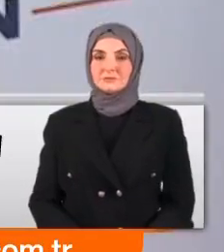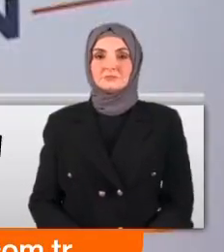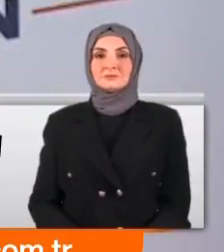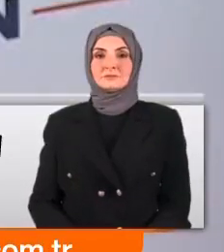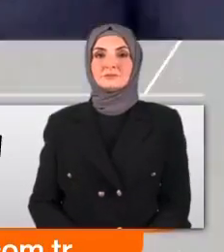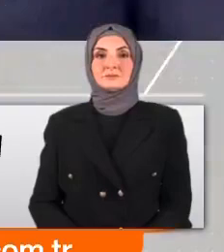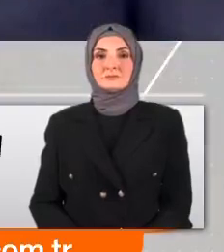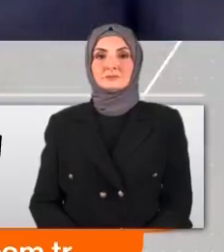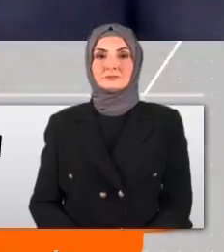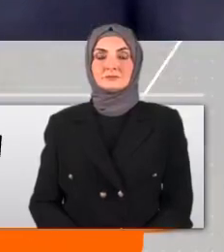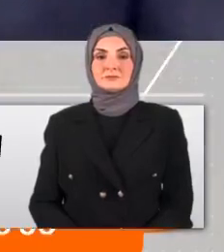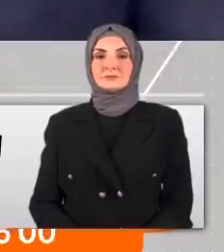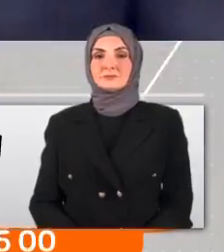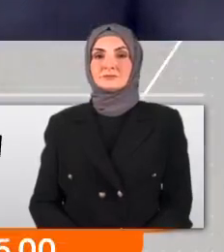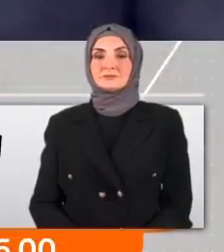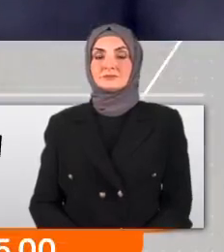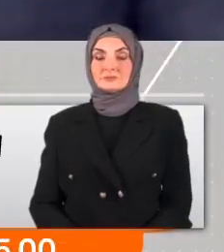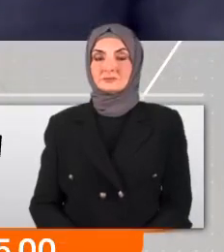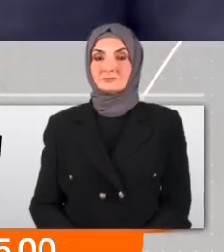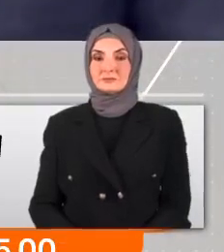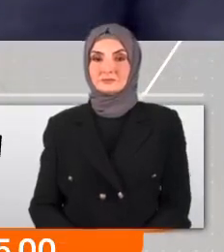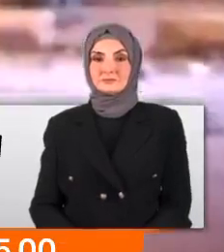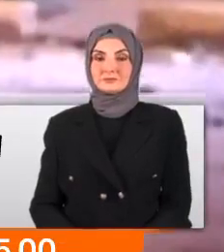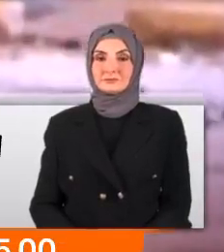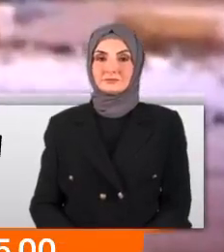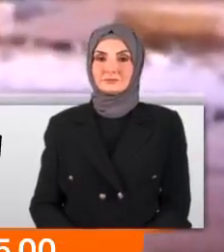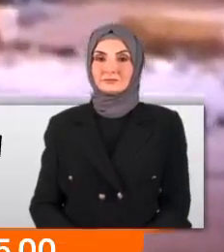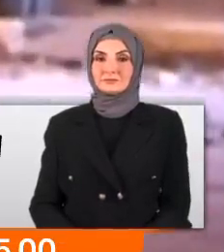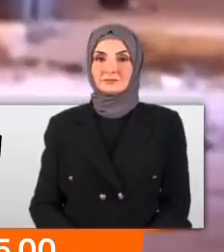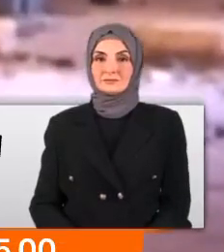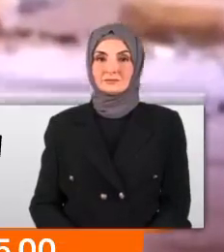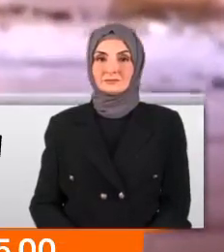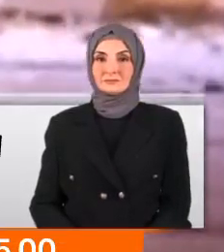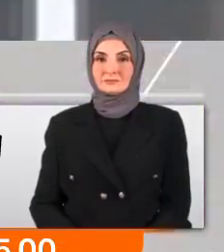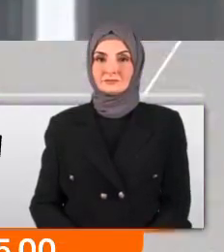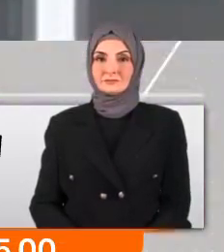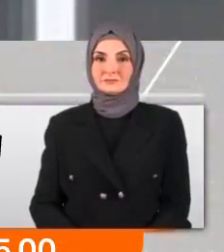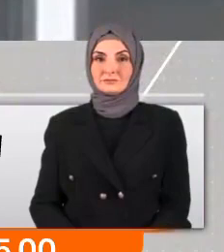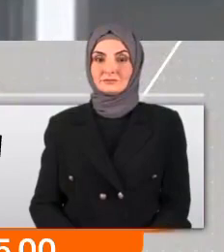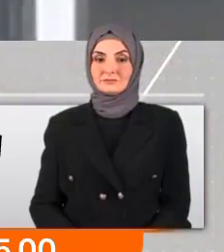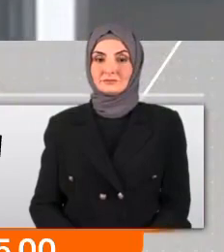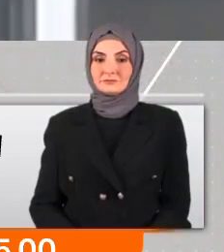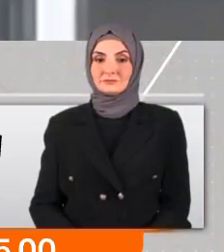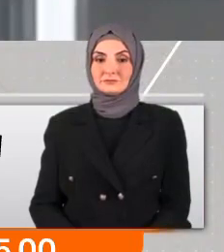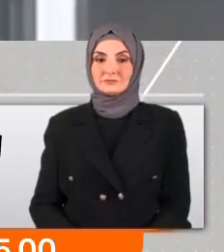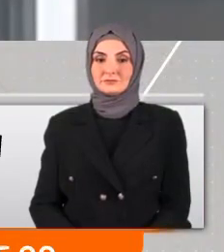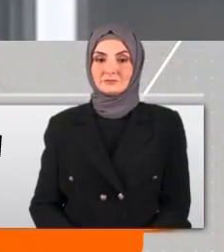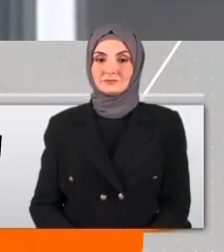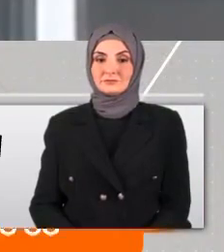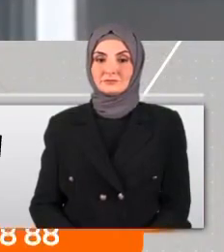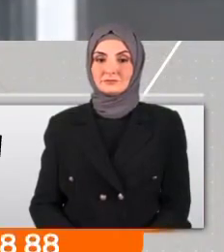bize katılacaksınız. Hesaplaşacağımız kitleler mutlaka olacak. Yani hesaplaşacaklarımız var bizim. Bu sadece bir seçim